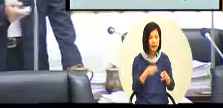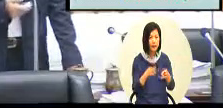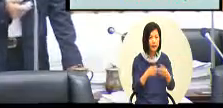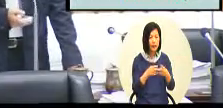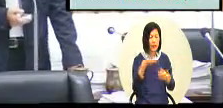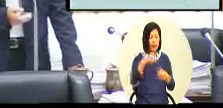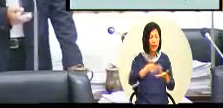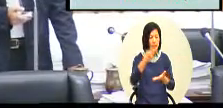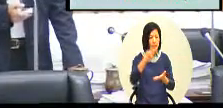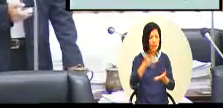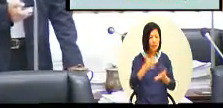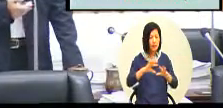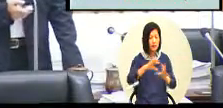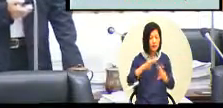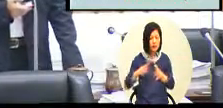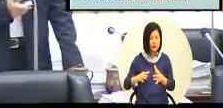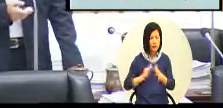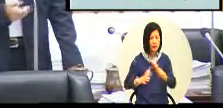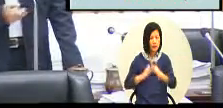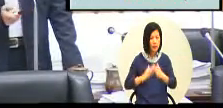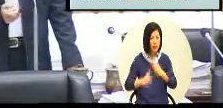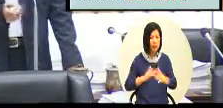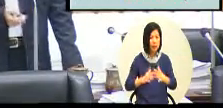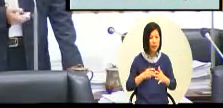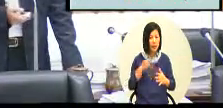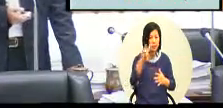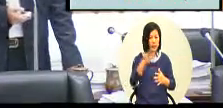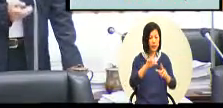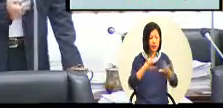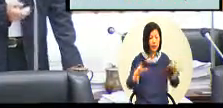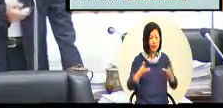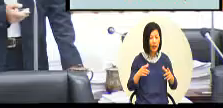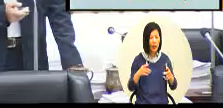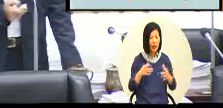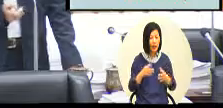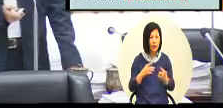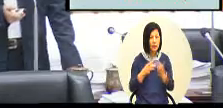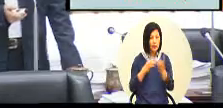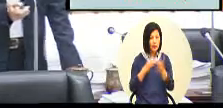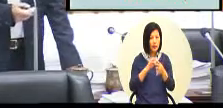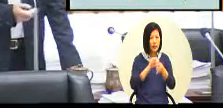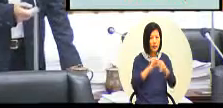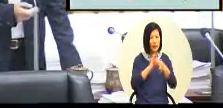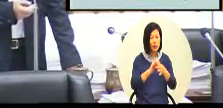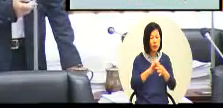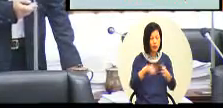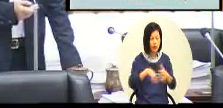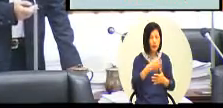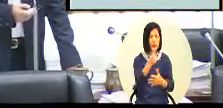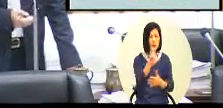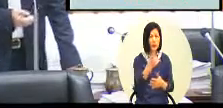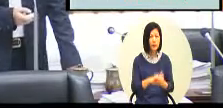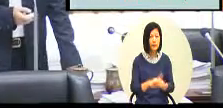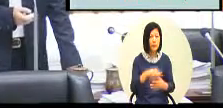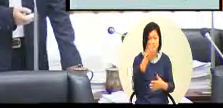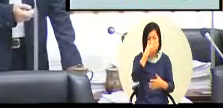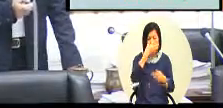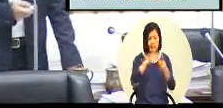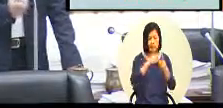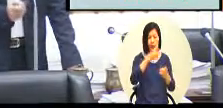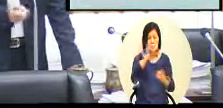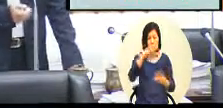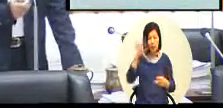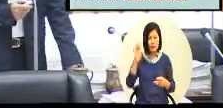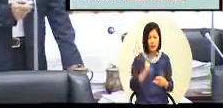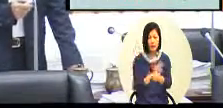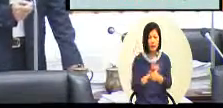2次世界大战。的这个三大通信之一。第二个阶段就是所谓的凤山招待所，也